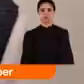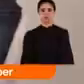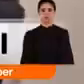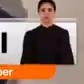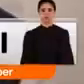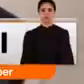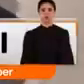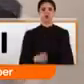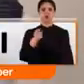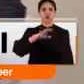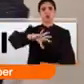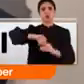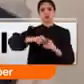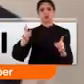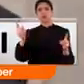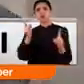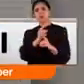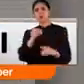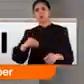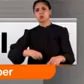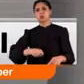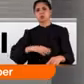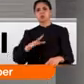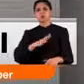olması. Cinayete hırsızlık, 4 kilo altınla gasp.